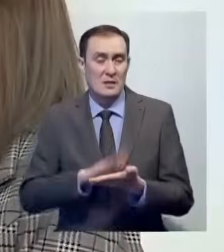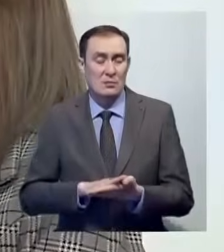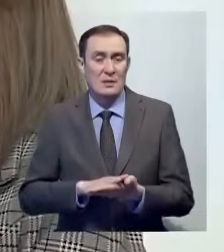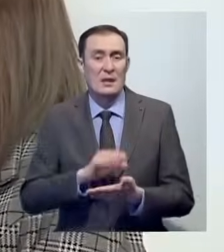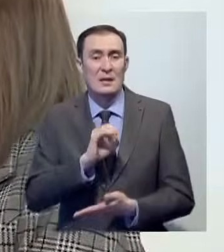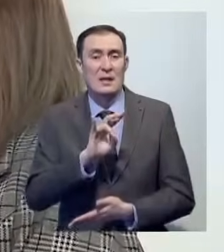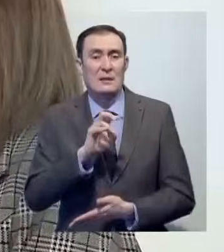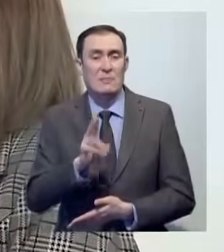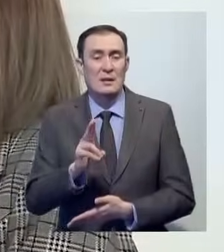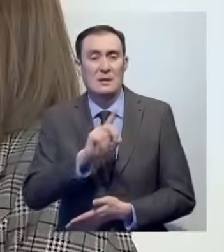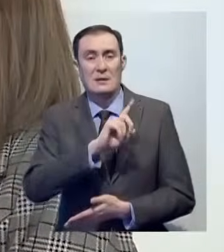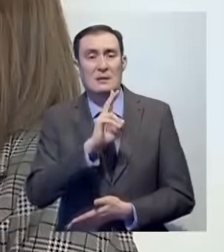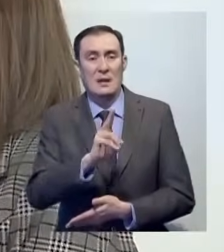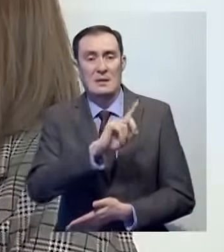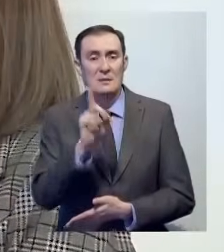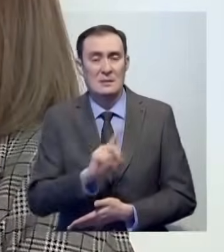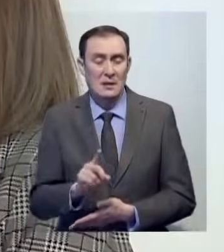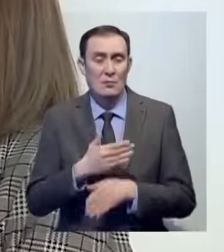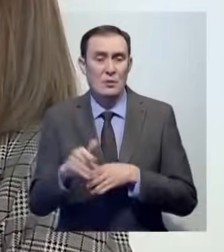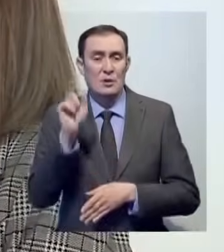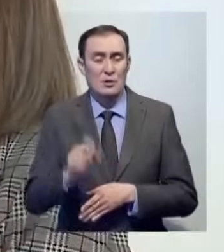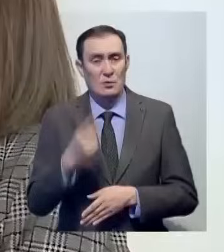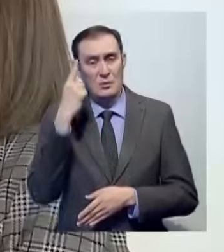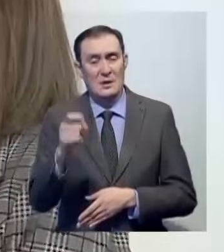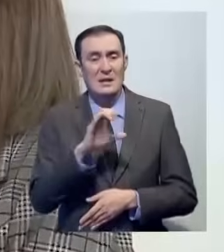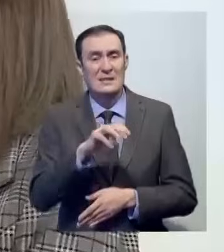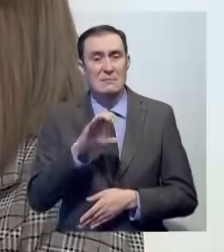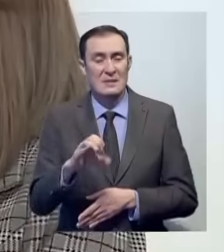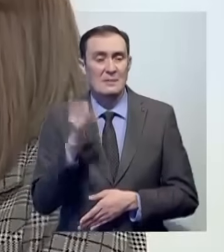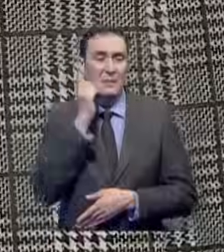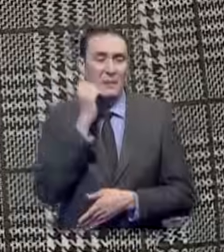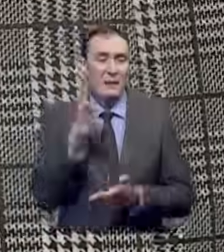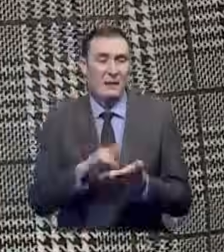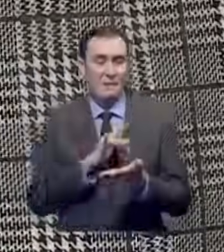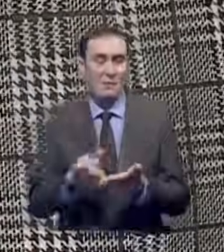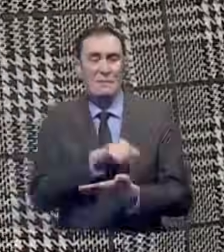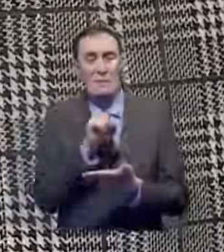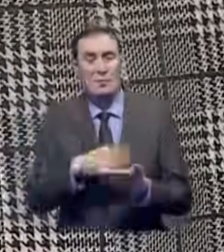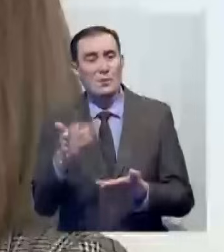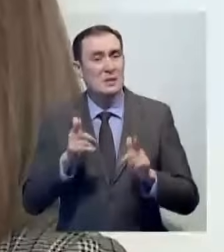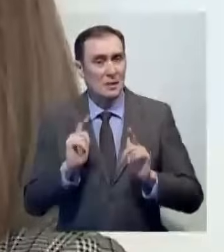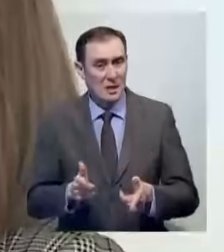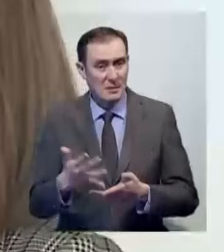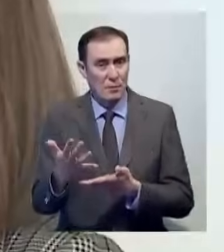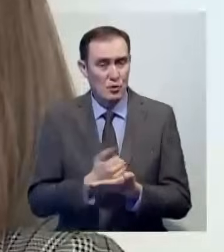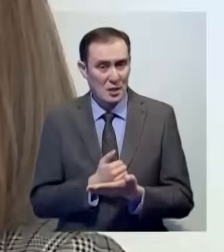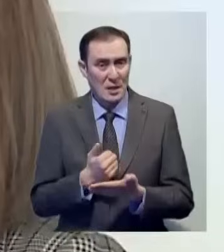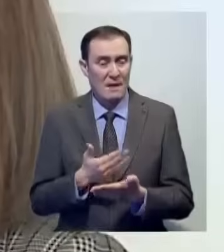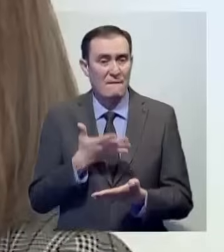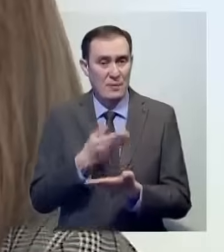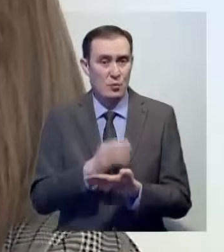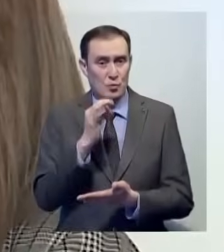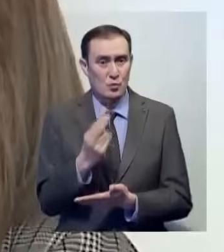сайте МБКЗ, после чего гражданину приходит СМС на его мобильный телефон с вопросом, согласен ли он получить данную